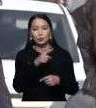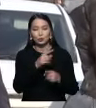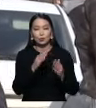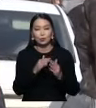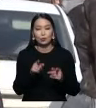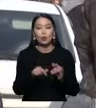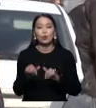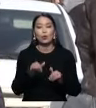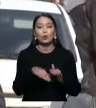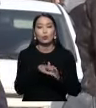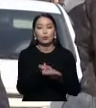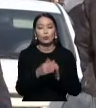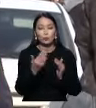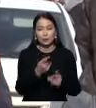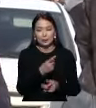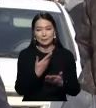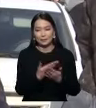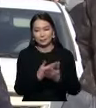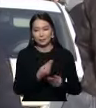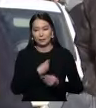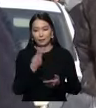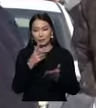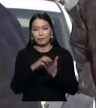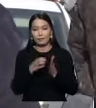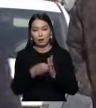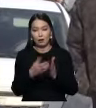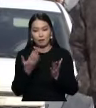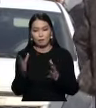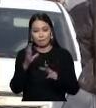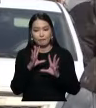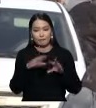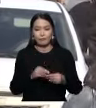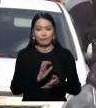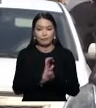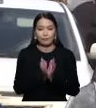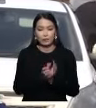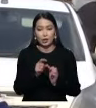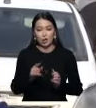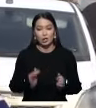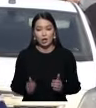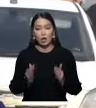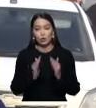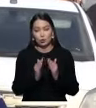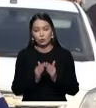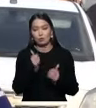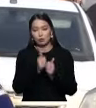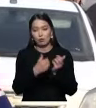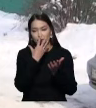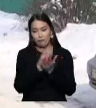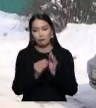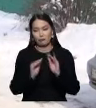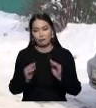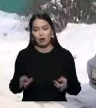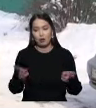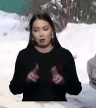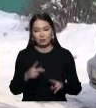им идти? Максимум дадут двухкомнатную квартиру. Все туда не вместятся. Людям проще жить в этих частных домах, а иначе на улице останемся.